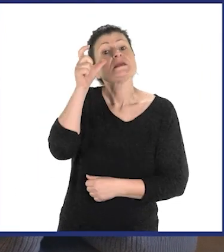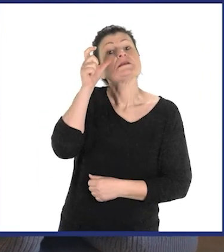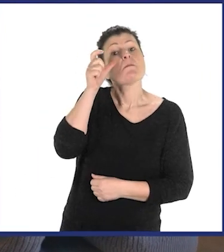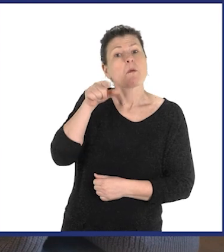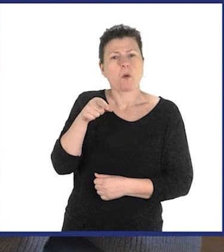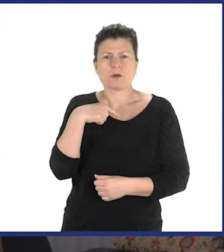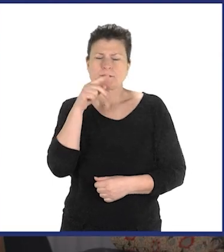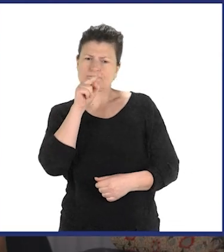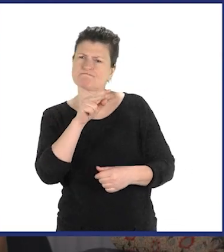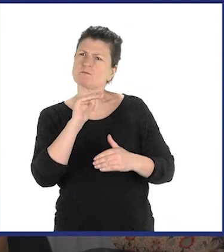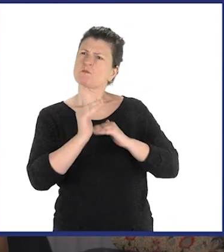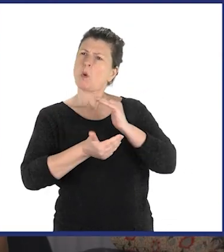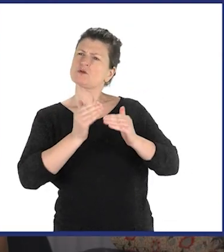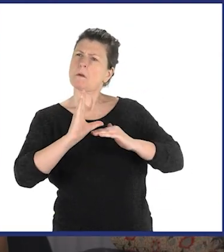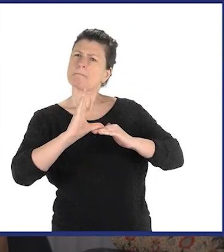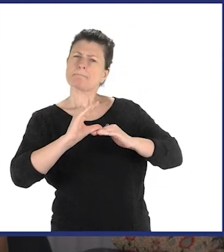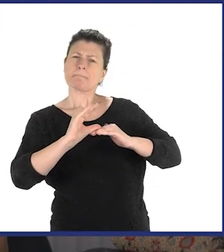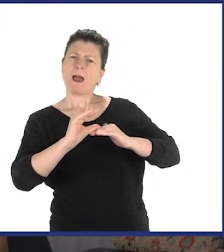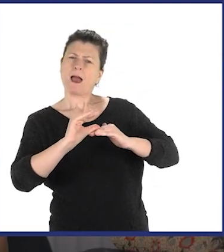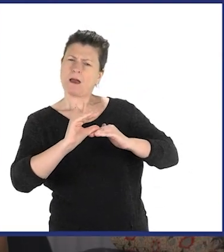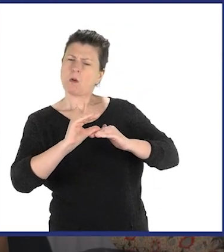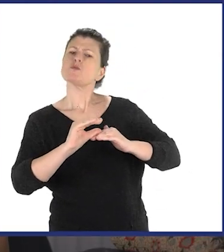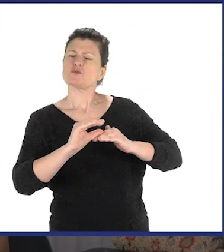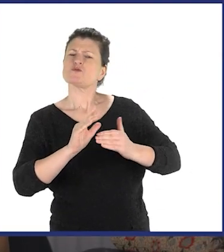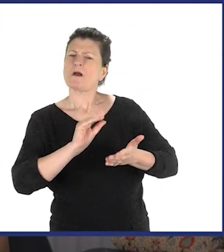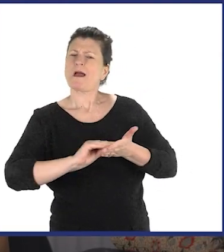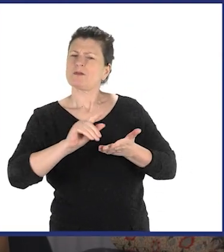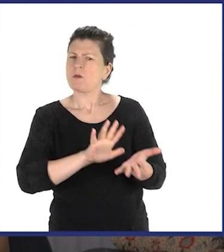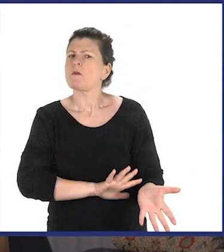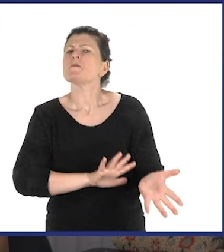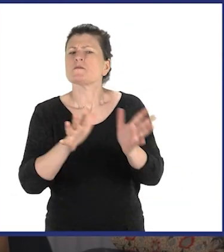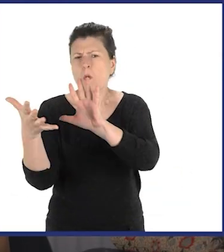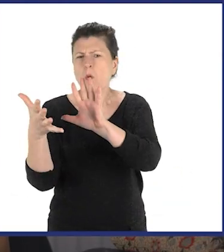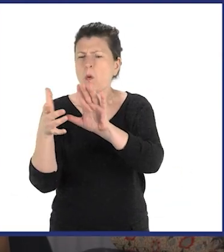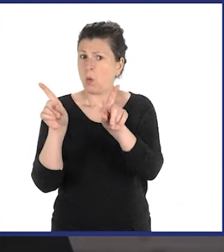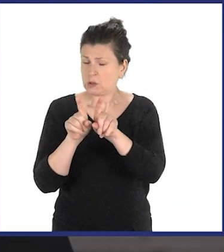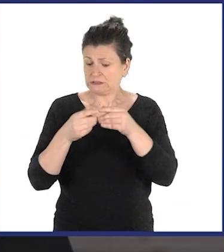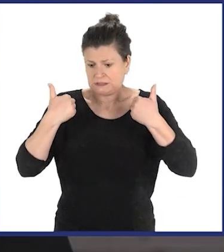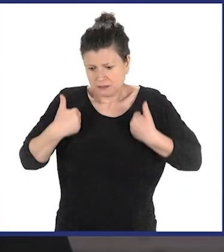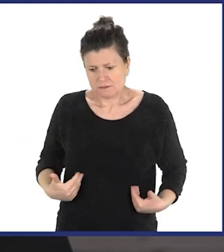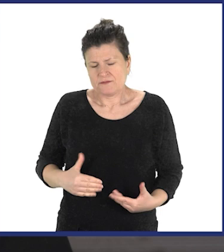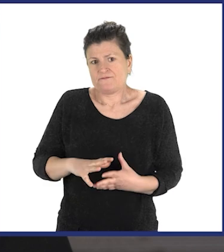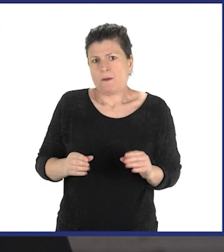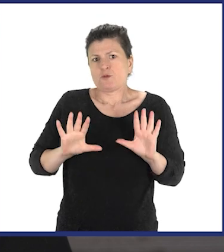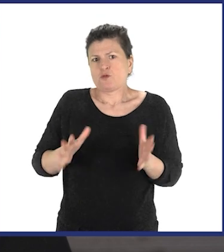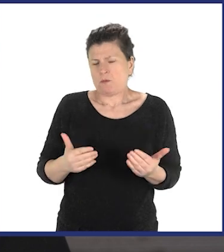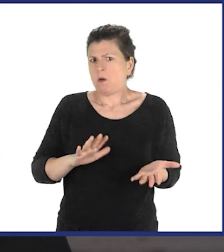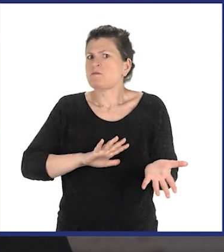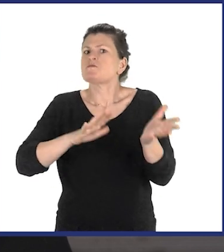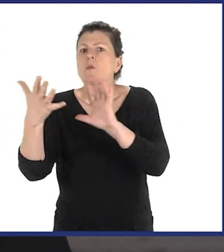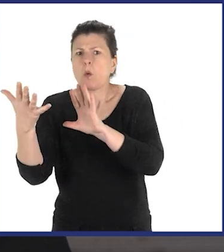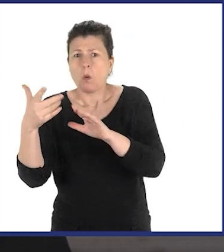Aujourd'hui, Simon, si je dois établir une marge de progression, il a évolué beaucoup en écriture, mais aussi sur sa manière